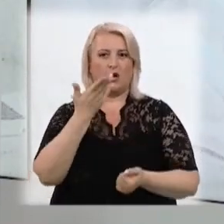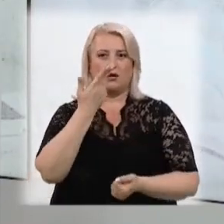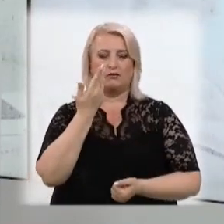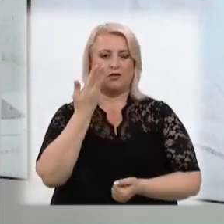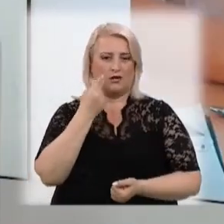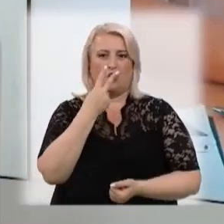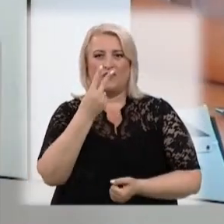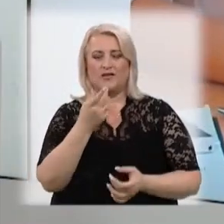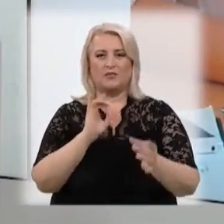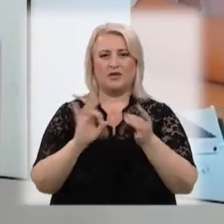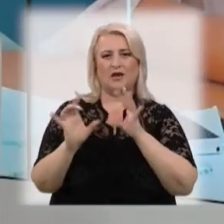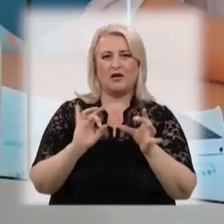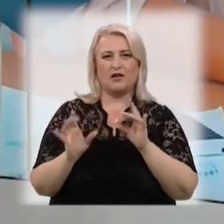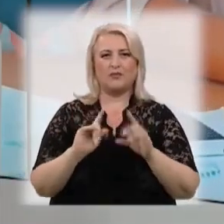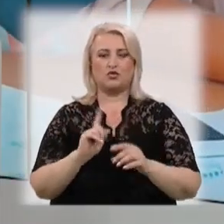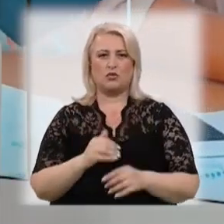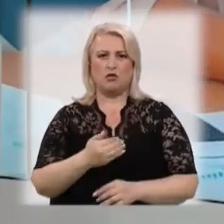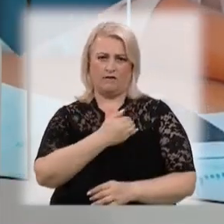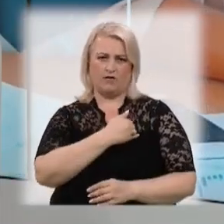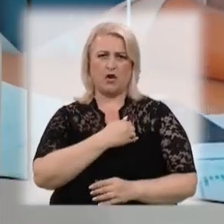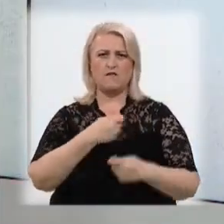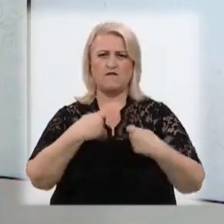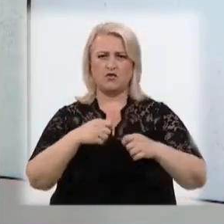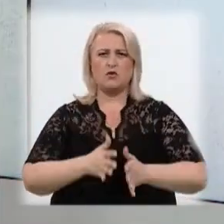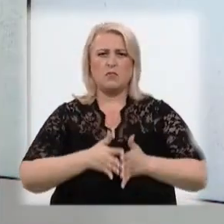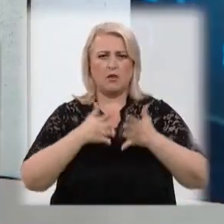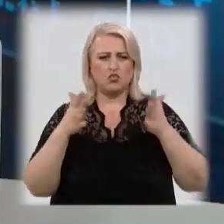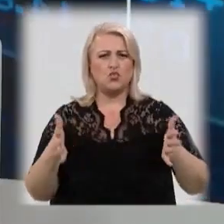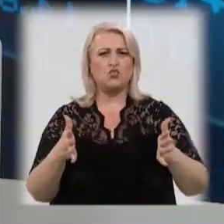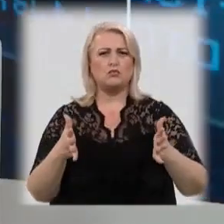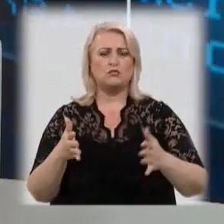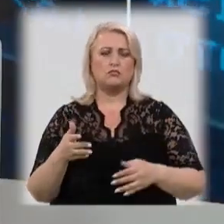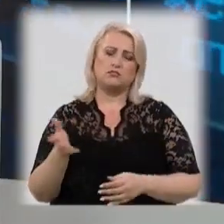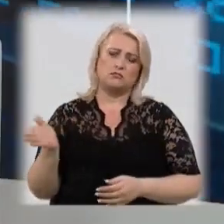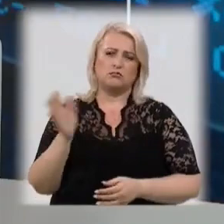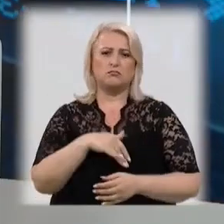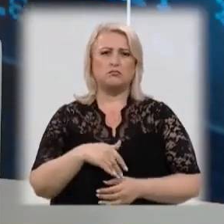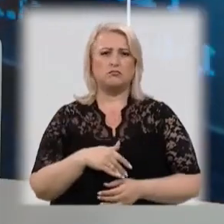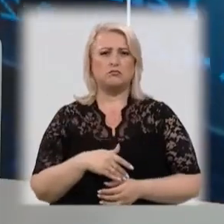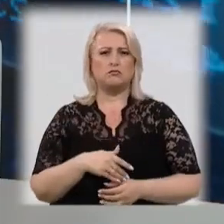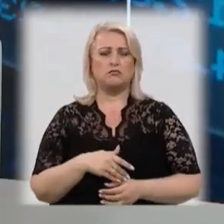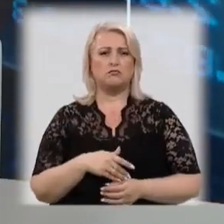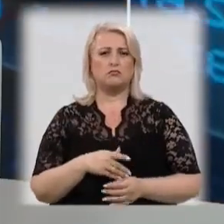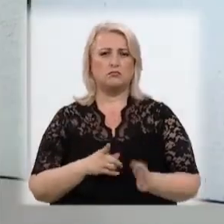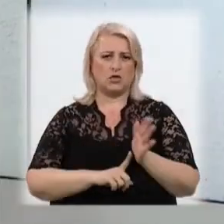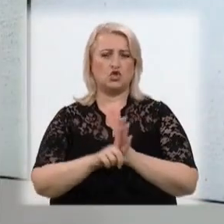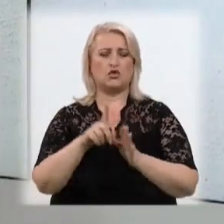sau Asta este triggerul vrei vânzări mai multe aicea și dezvoltă